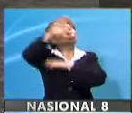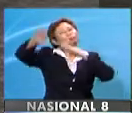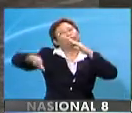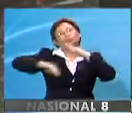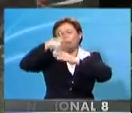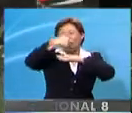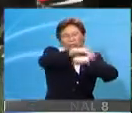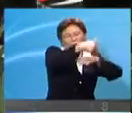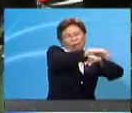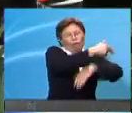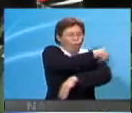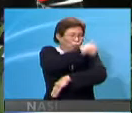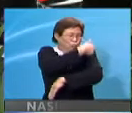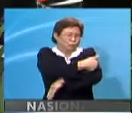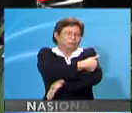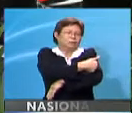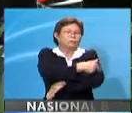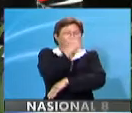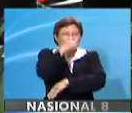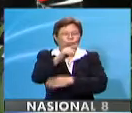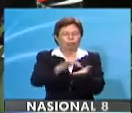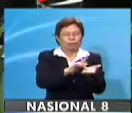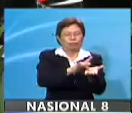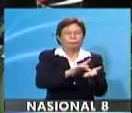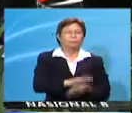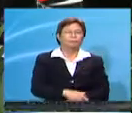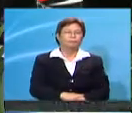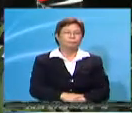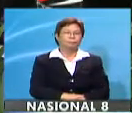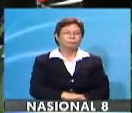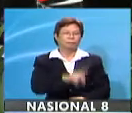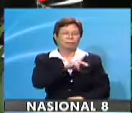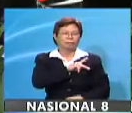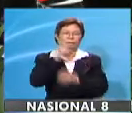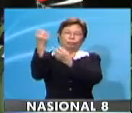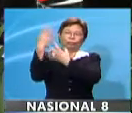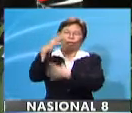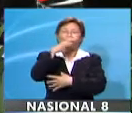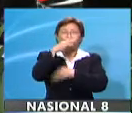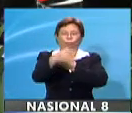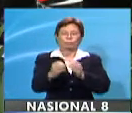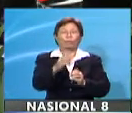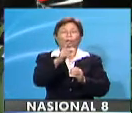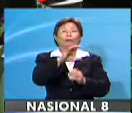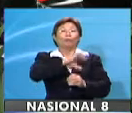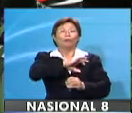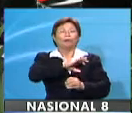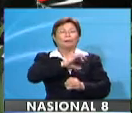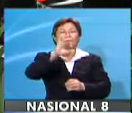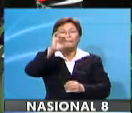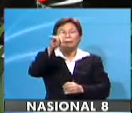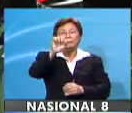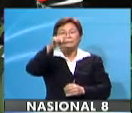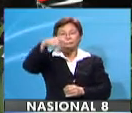mereka dihantar ke hospital Kuala kerai untuk rawatan lanjut menurut ketua trafik Ibu pejabat polis Kuala kraai ASP Wan